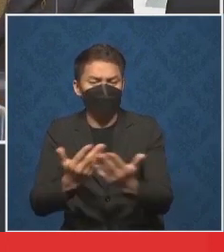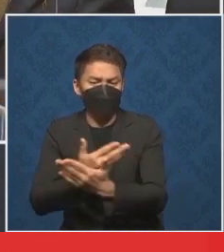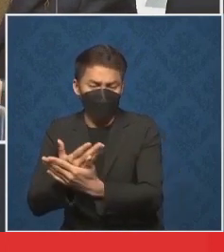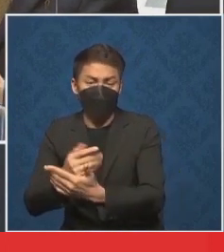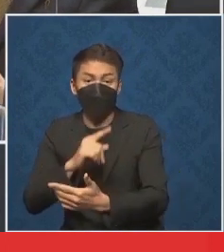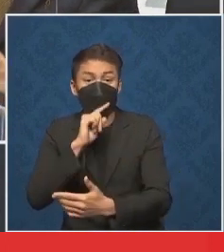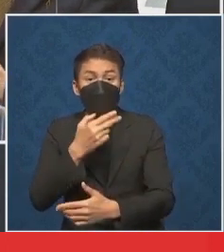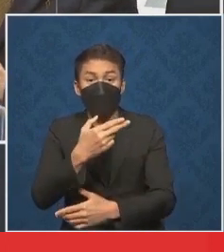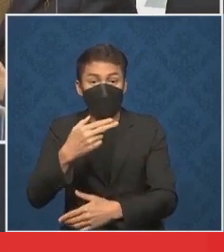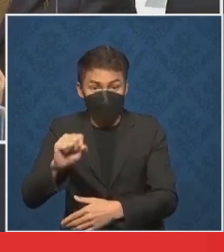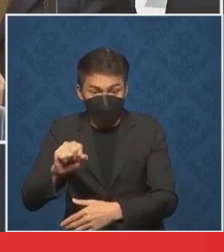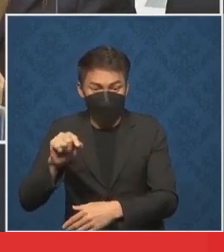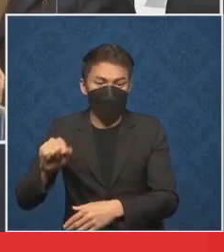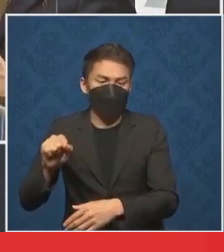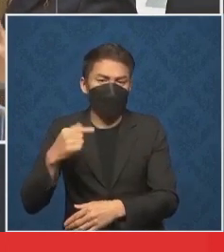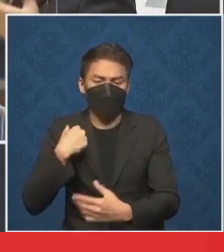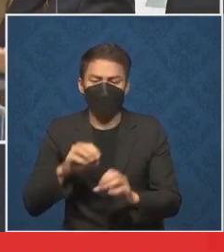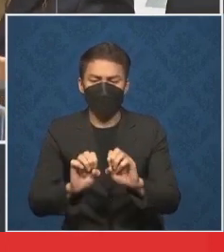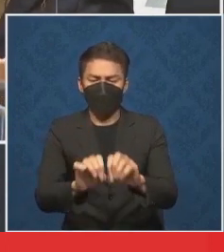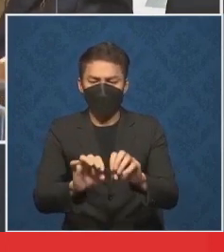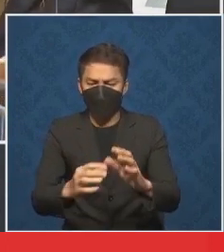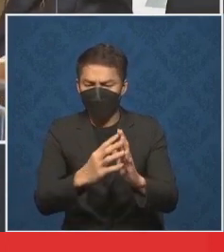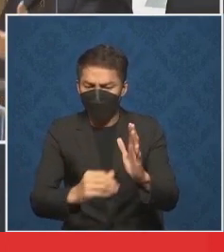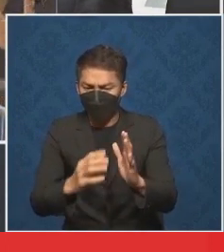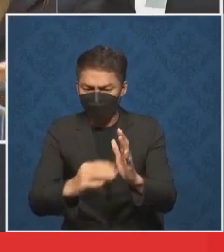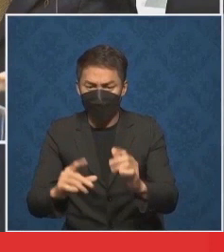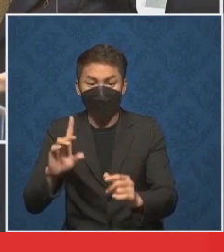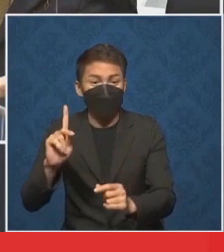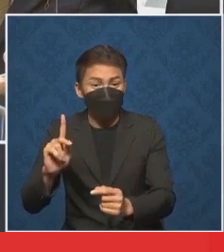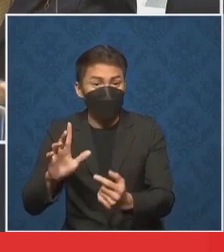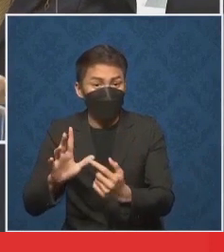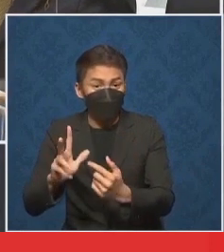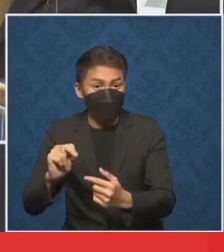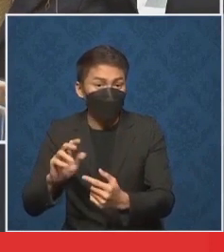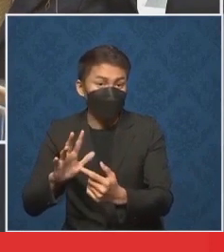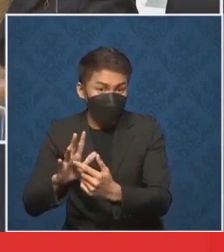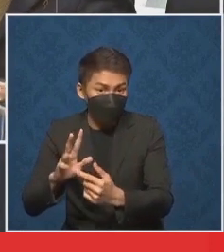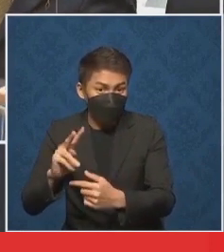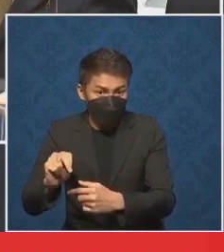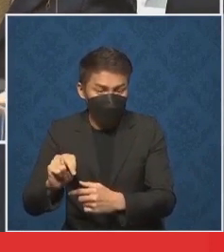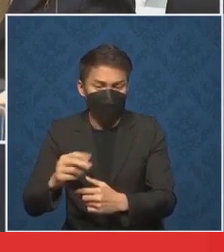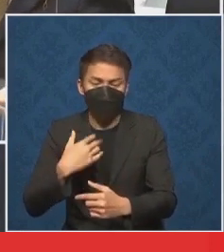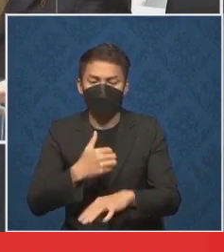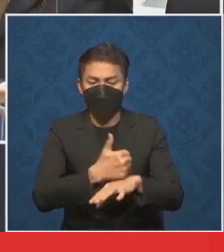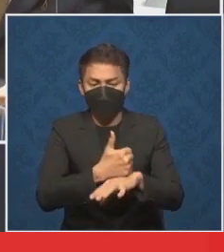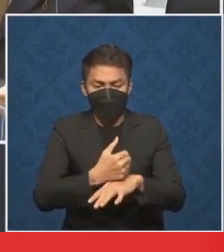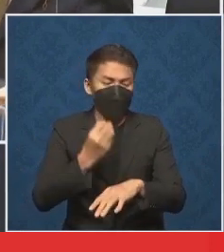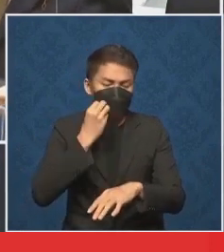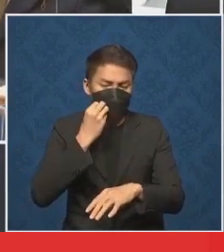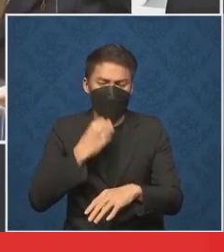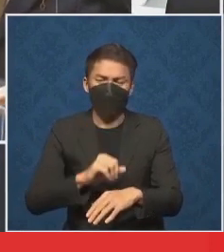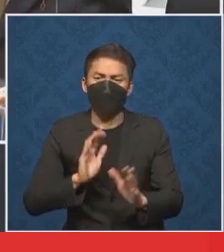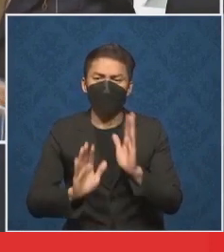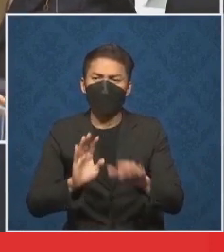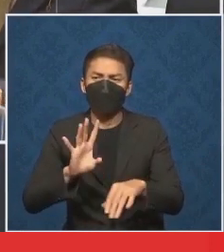เกิดว่าสามารถที่จะอบรมกำนันผู้ใหญ่บ้านเรื่องประชาธิปไตยเรื่ององค์ความรู้ต่างๆได้ทีเดียวนะครับ 70,000 คนเนี้ยนะ